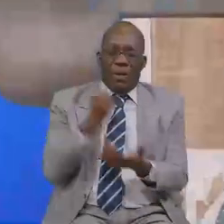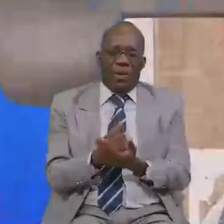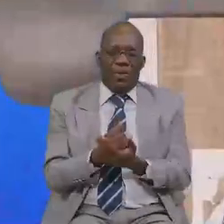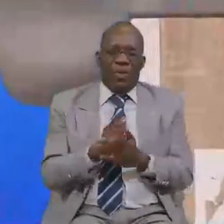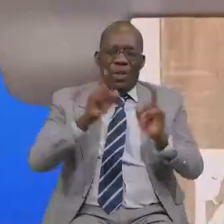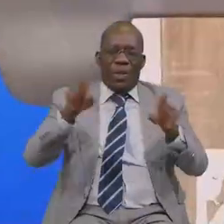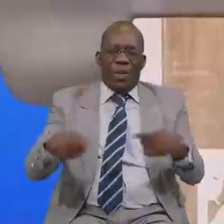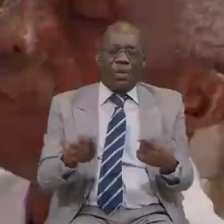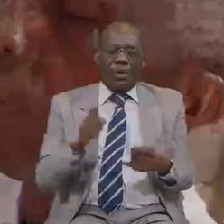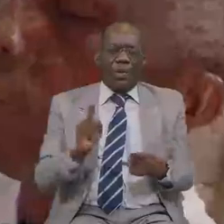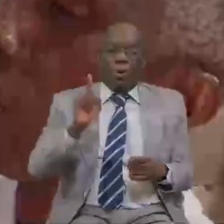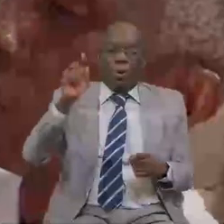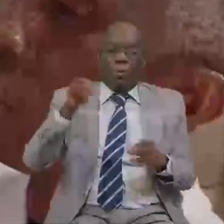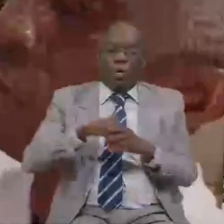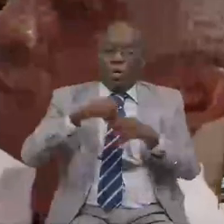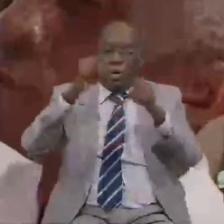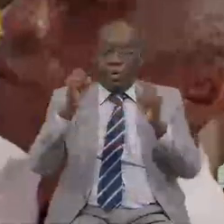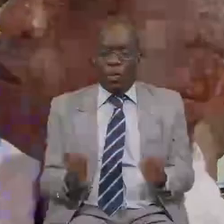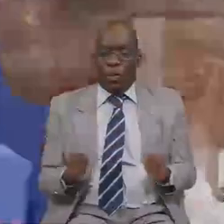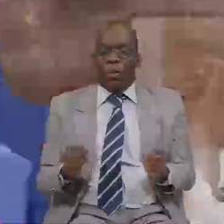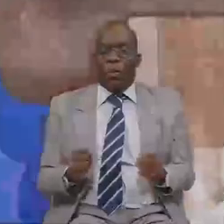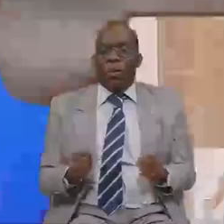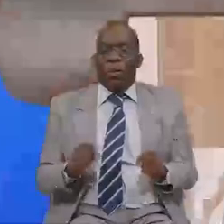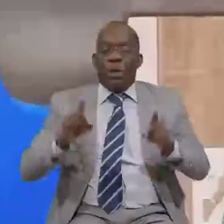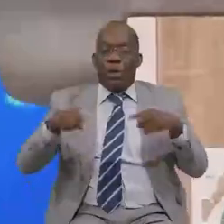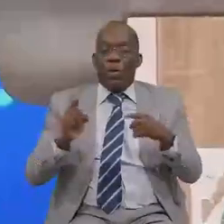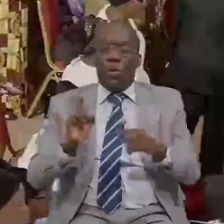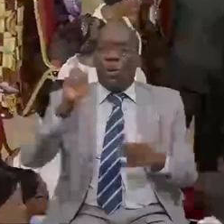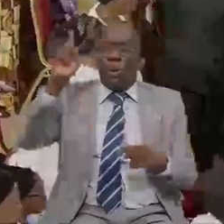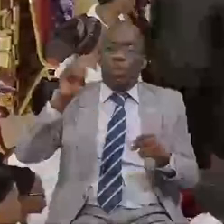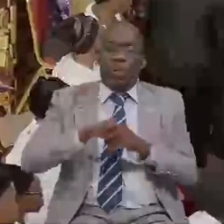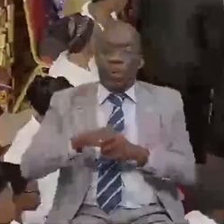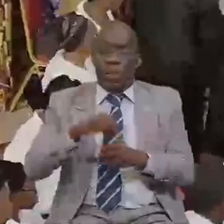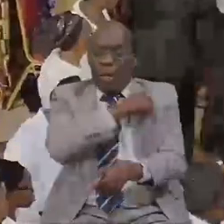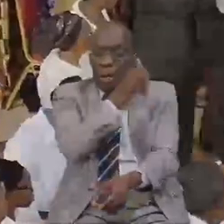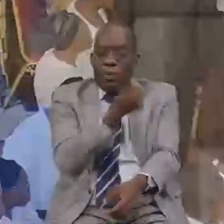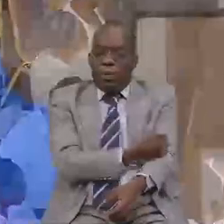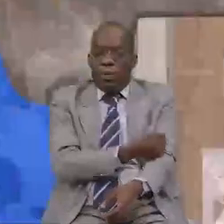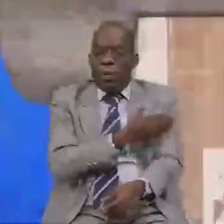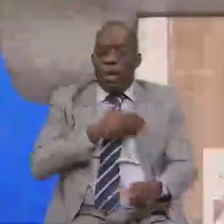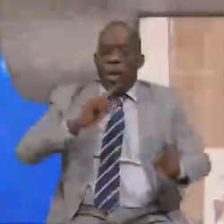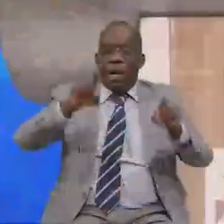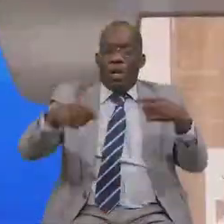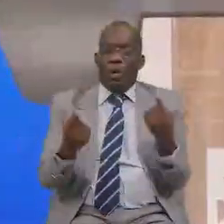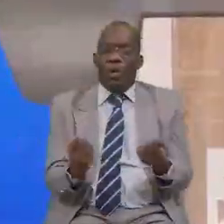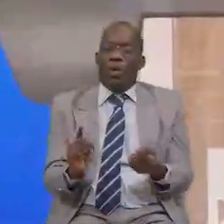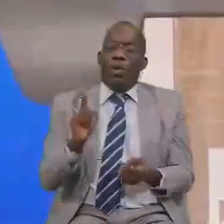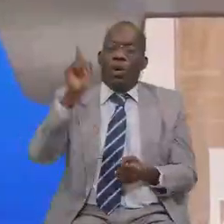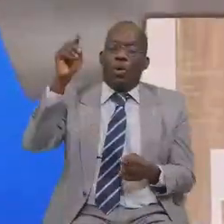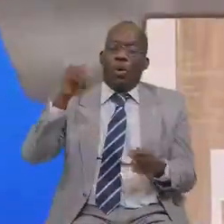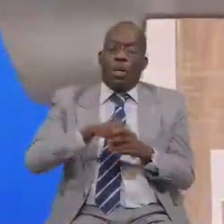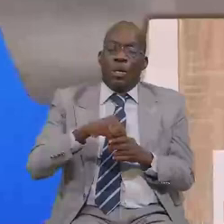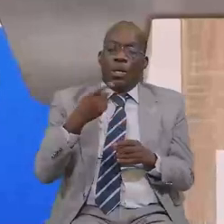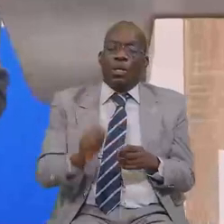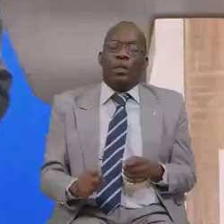la force, à monter dans la capacité et à monter dans les ressources